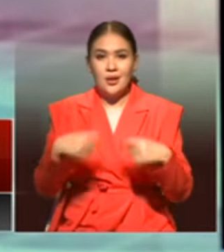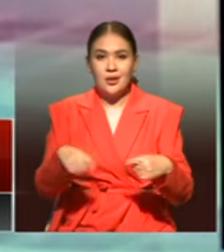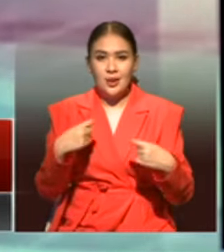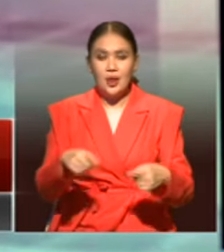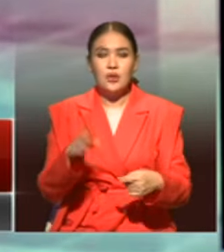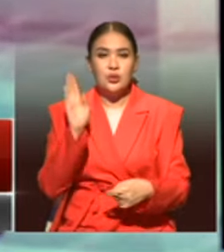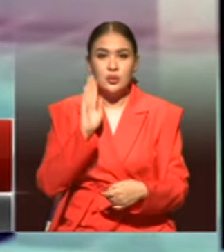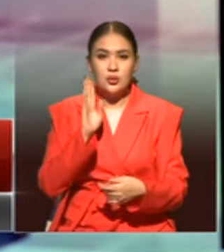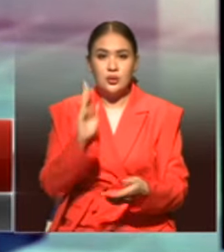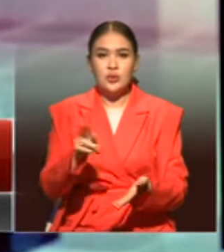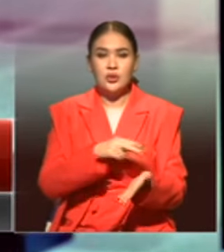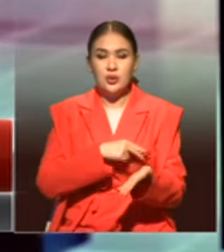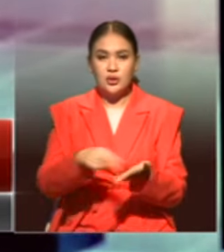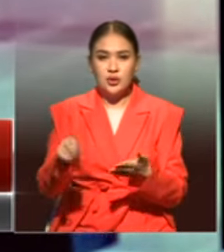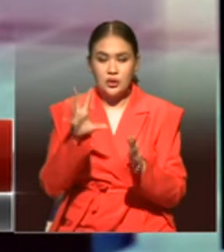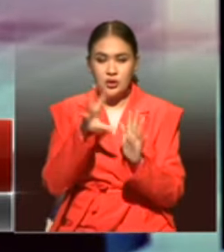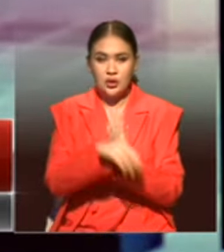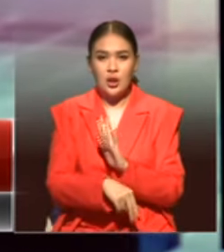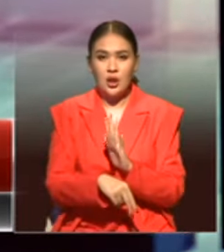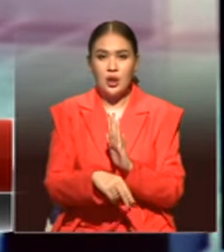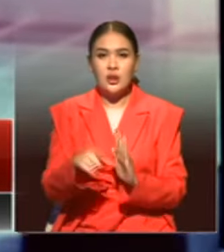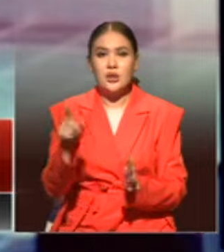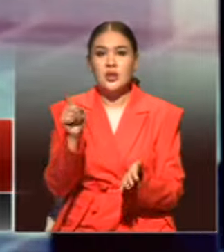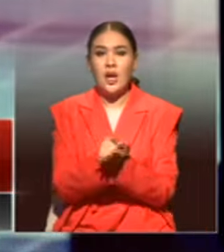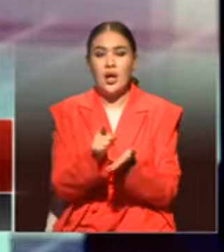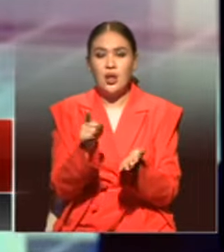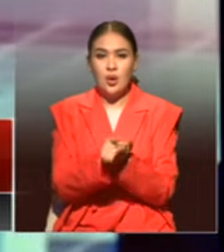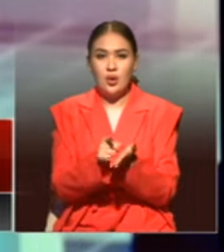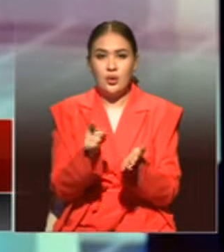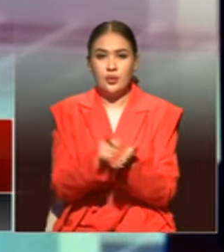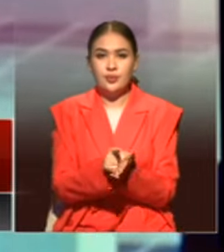сатылатын судың ішінде құнына залог